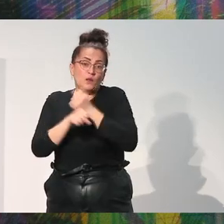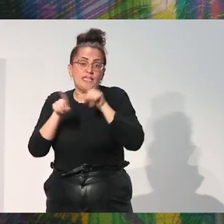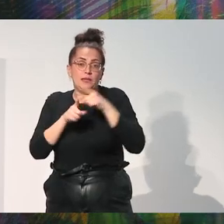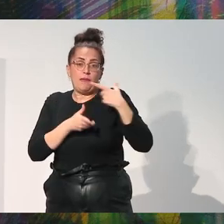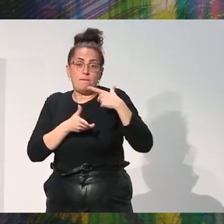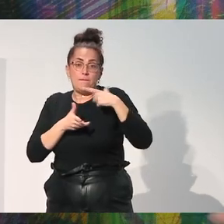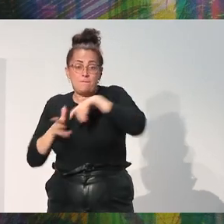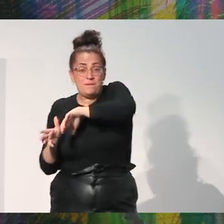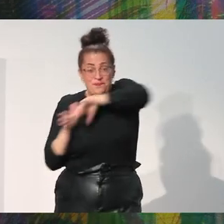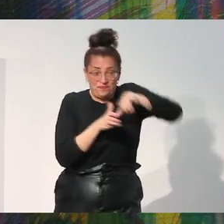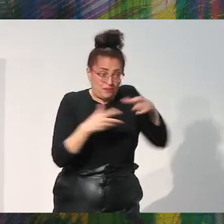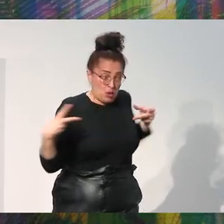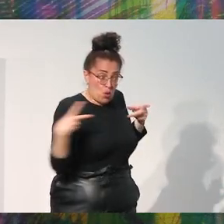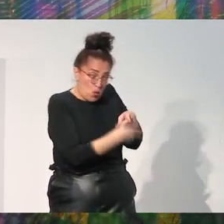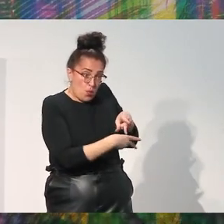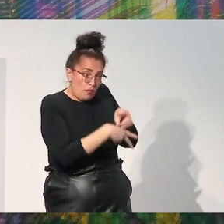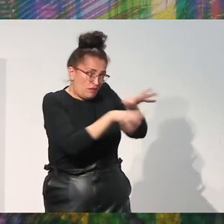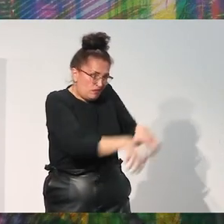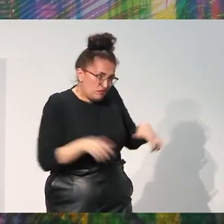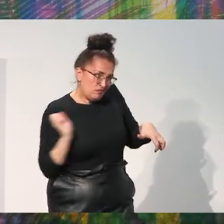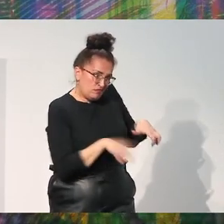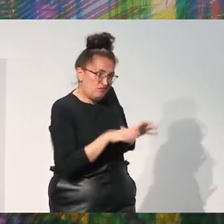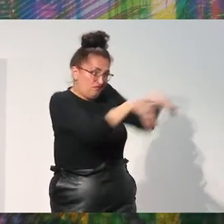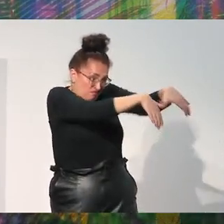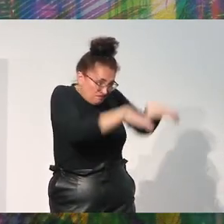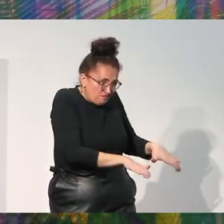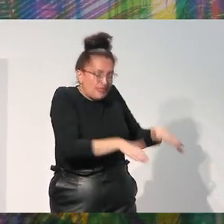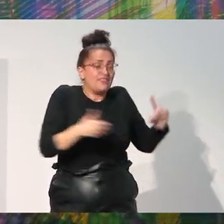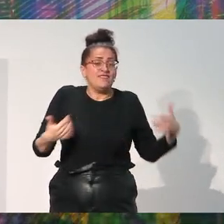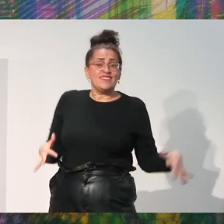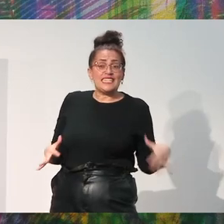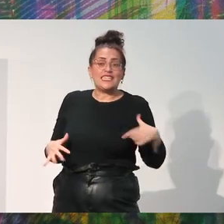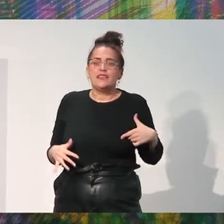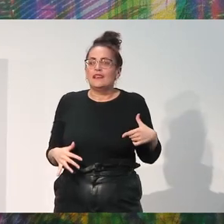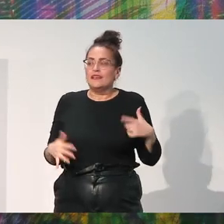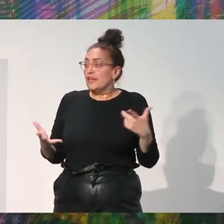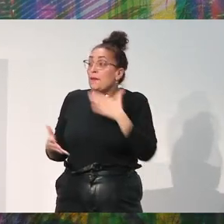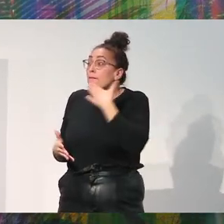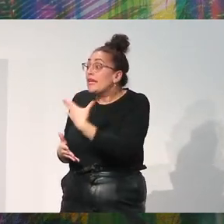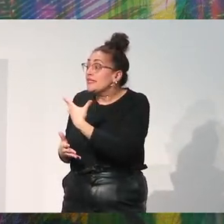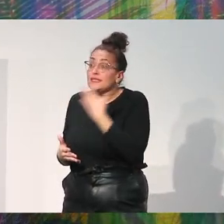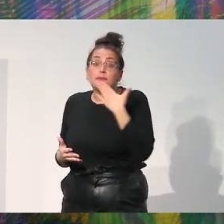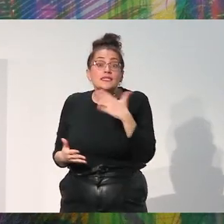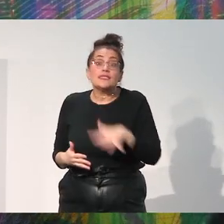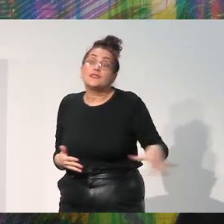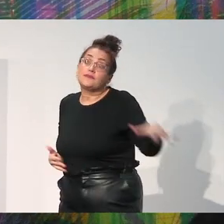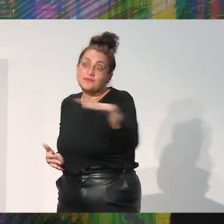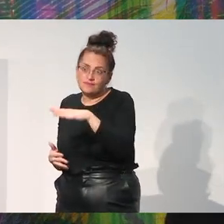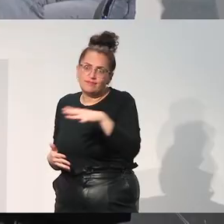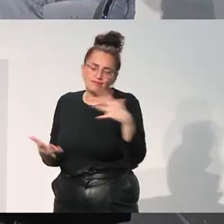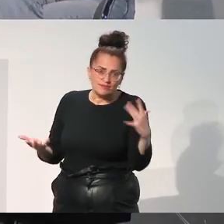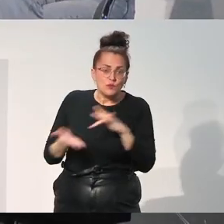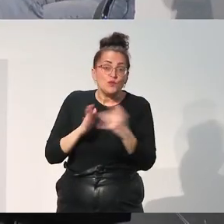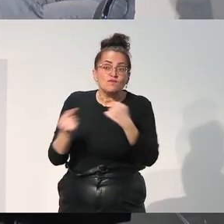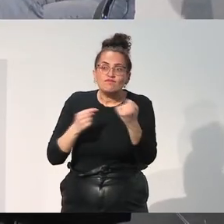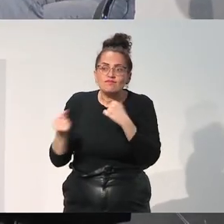quand même. Merci beaucoup. Merci infiniment à tous les deux. Merci à vous toutes et tous d'avoir été avec